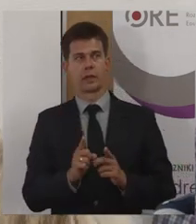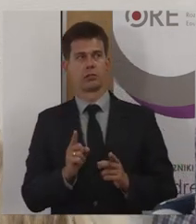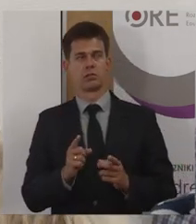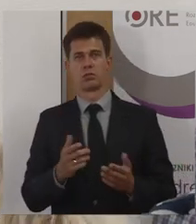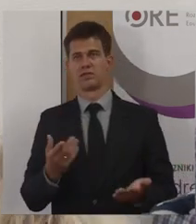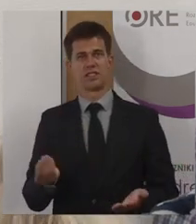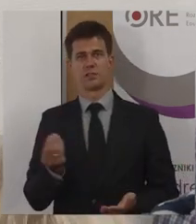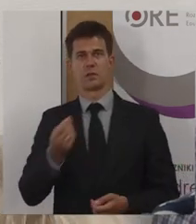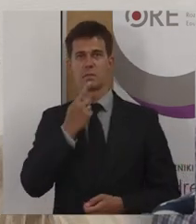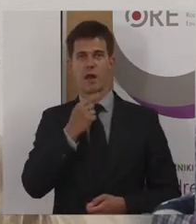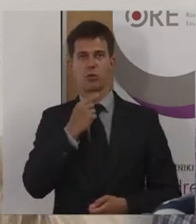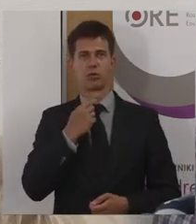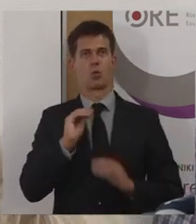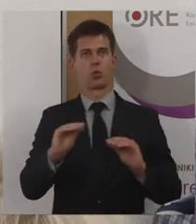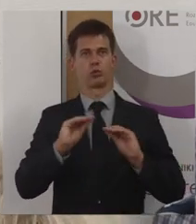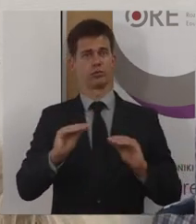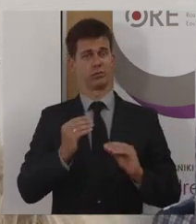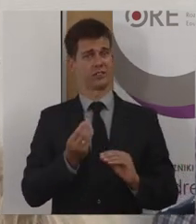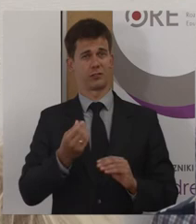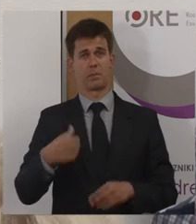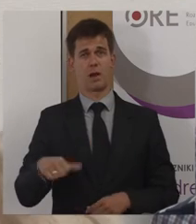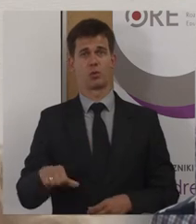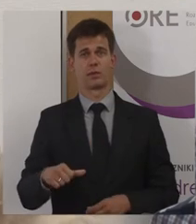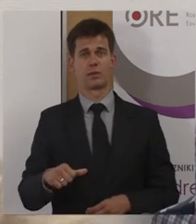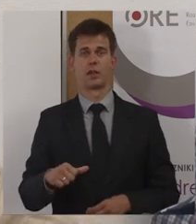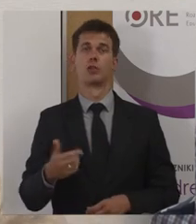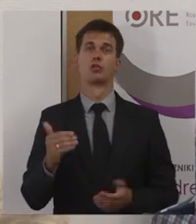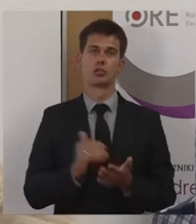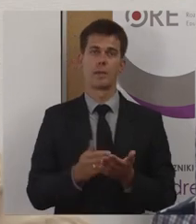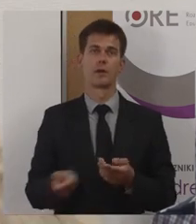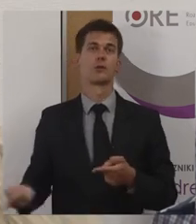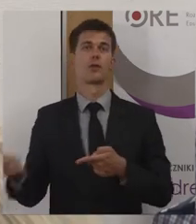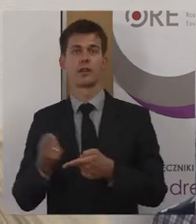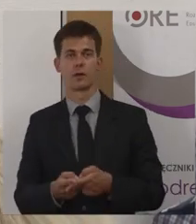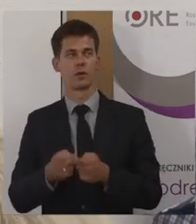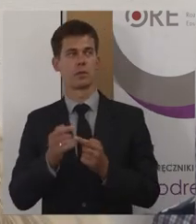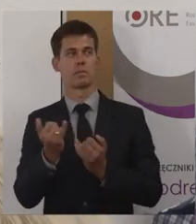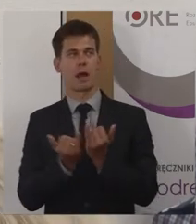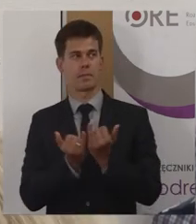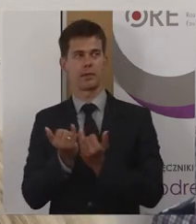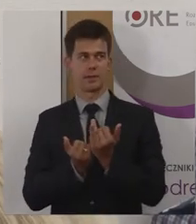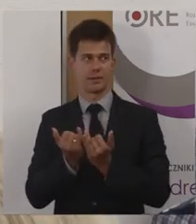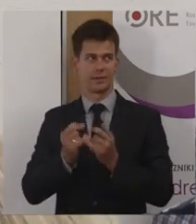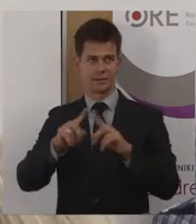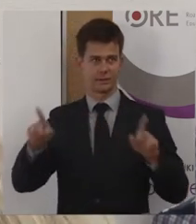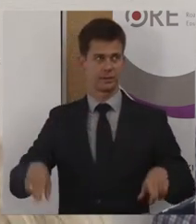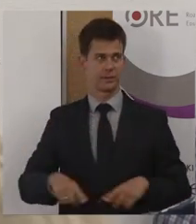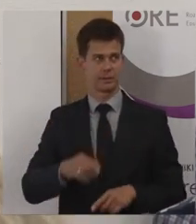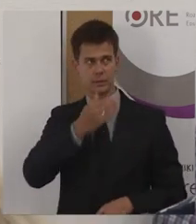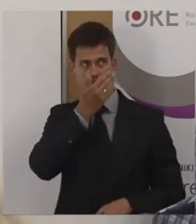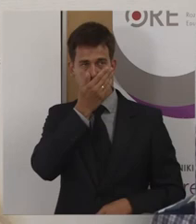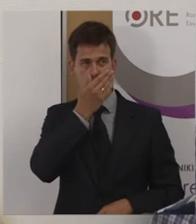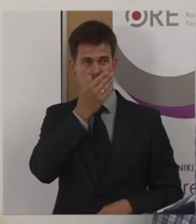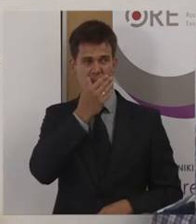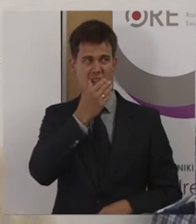za mało, żeby to wykorzystać w edukacji. Do tego potrzebna jest ta infrastruktura, o której mówił pierwszy prelegent. Pan mówił